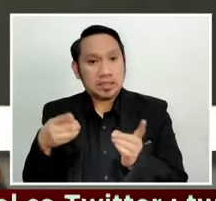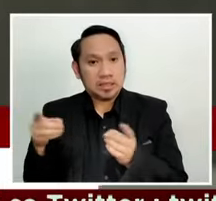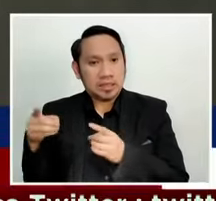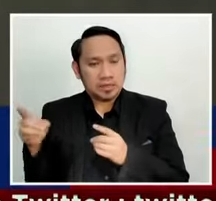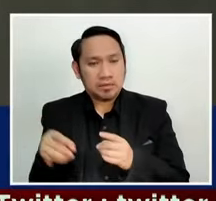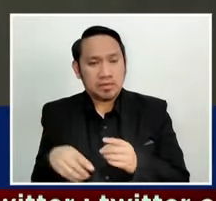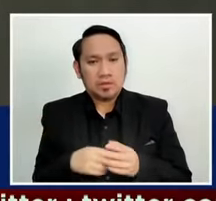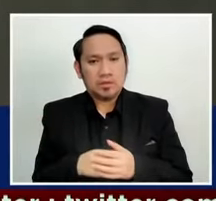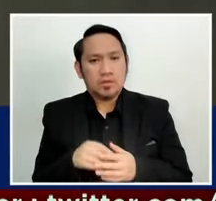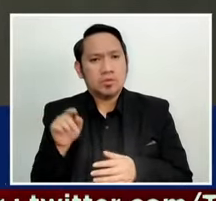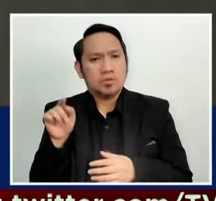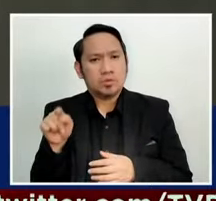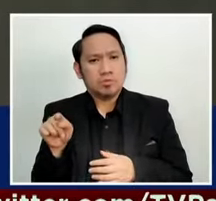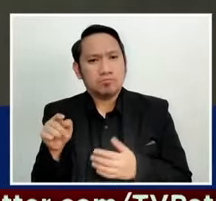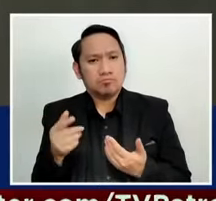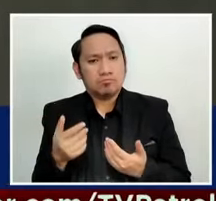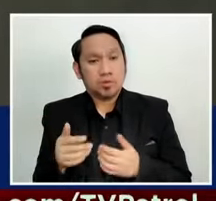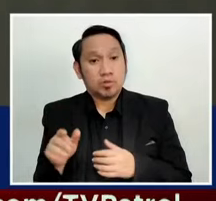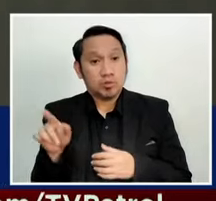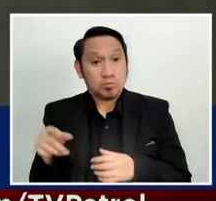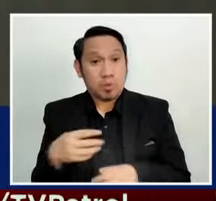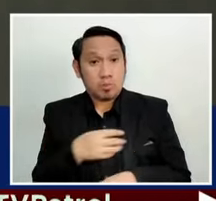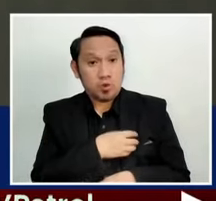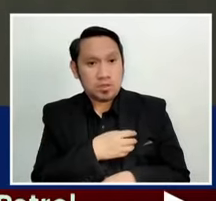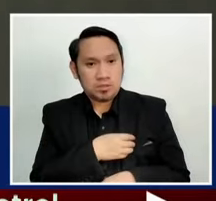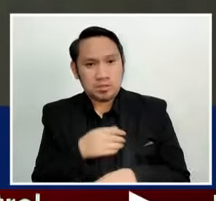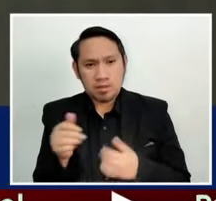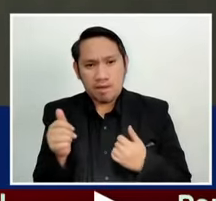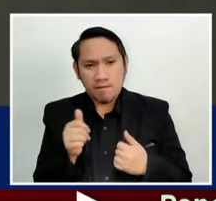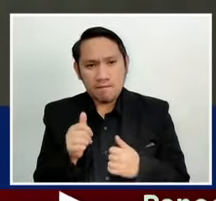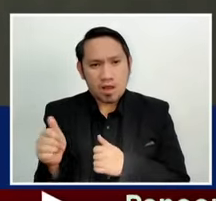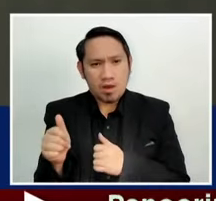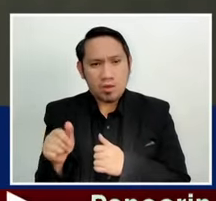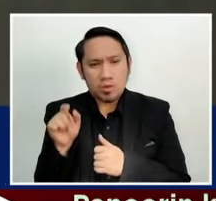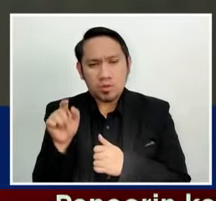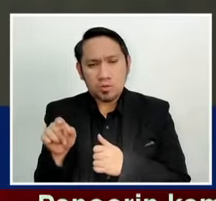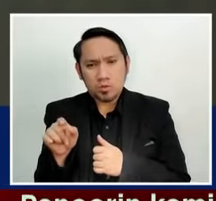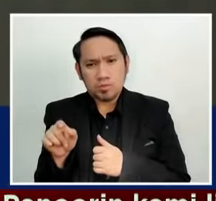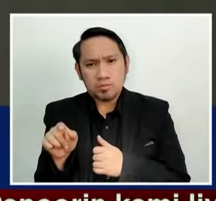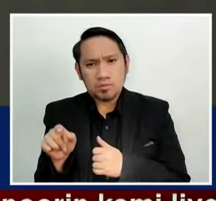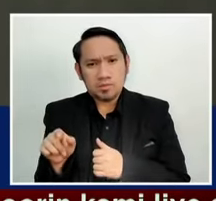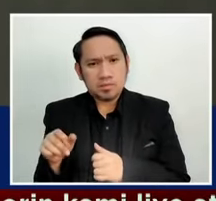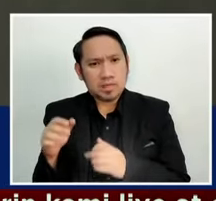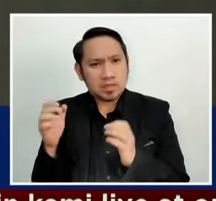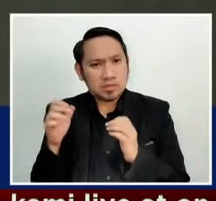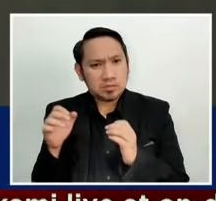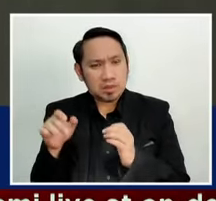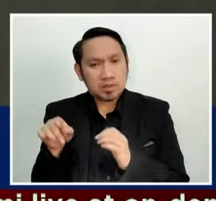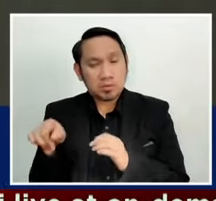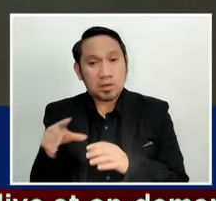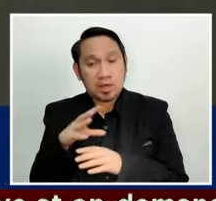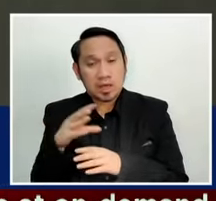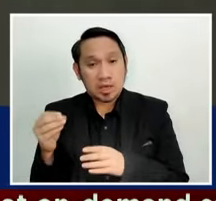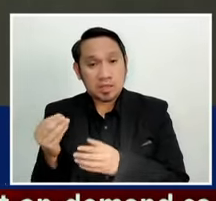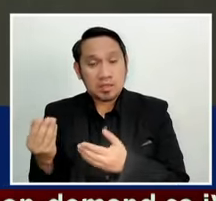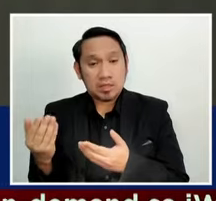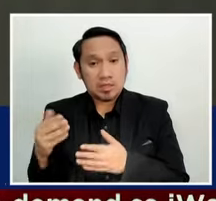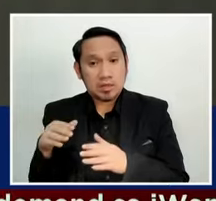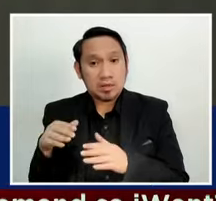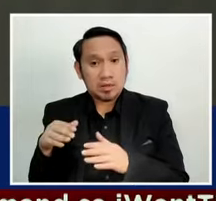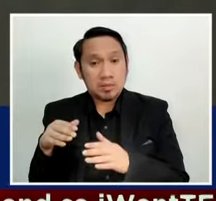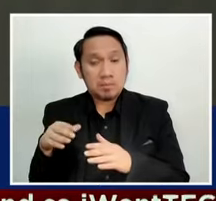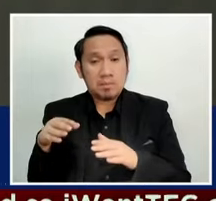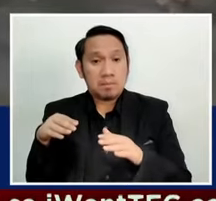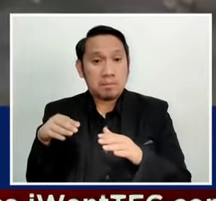ang sinundan siya ng mga kapulisan natin, expecting na pupuntahan niya yung mga kasamahan niya. Kaya lang pumasok siya dito sa isang courier company, doon